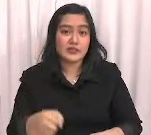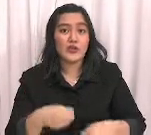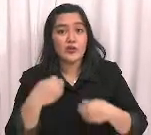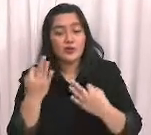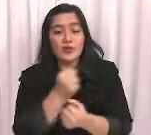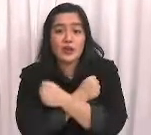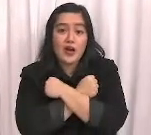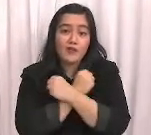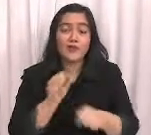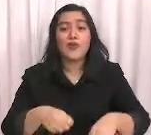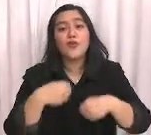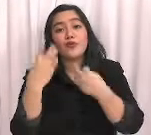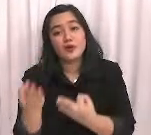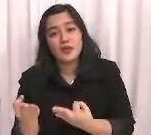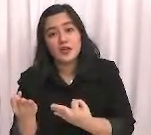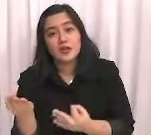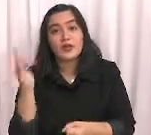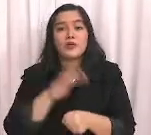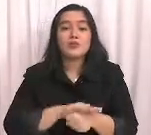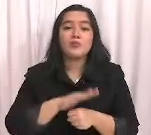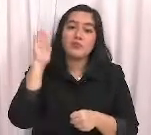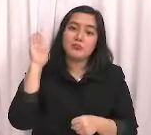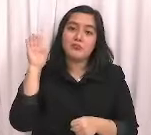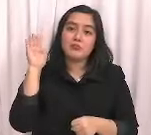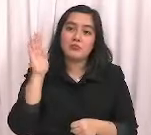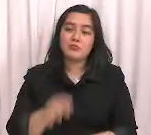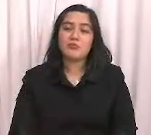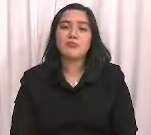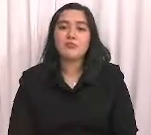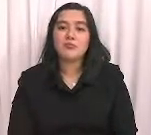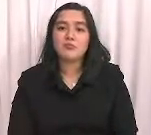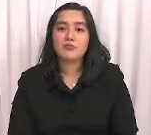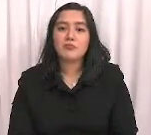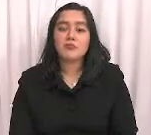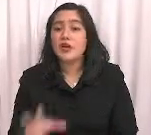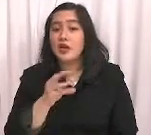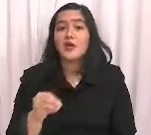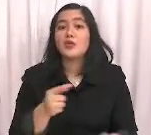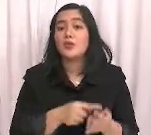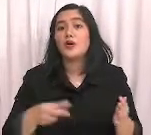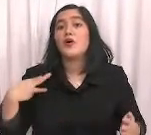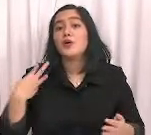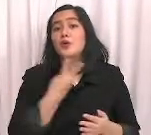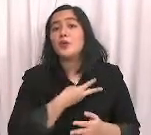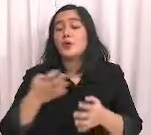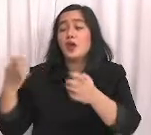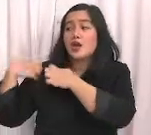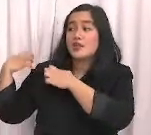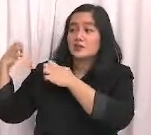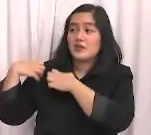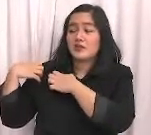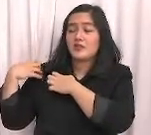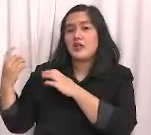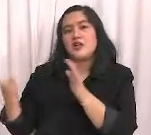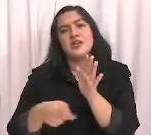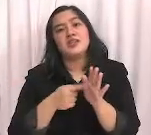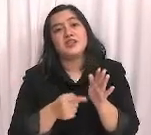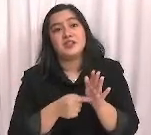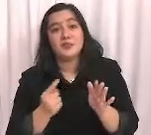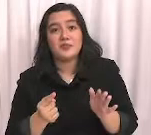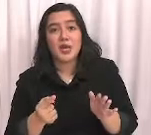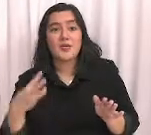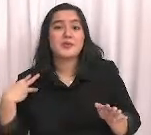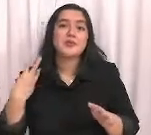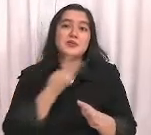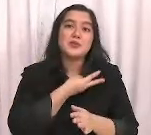sacrificial offering or commitments. Okay? Now, ano ang ini-expect natin? Minsan, kaya tayo nagbibigay, nagka-problema na tayo eh.